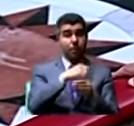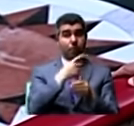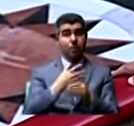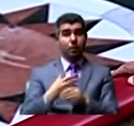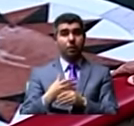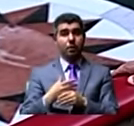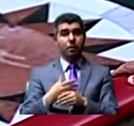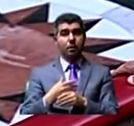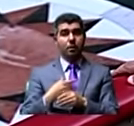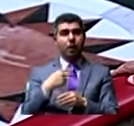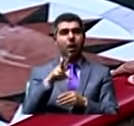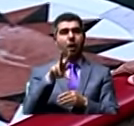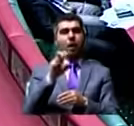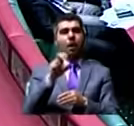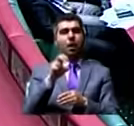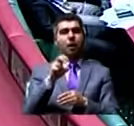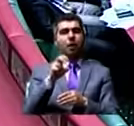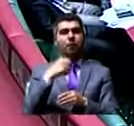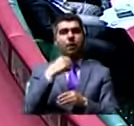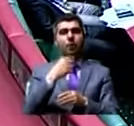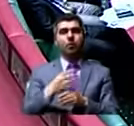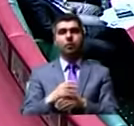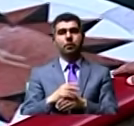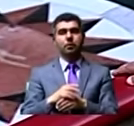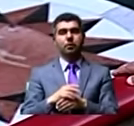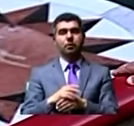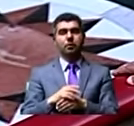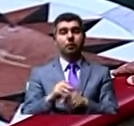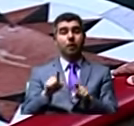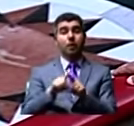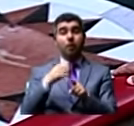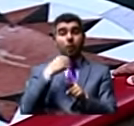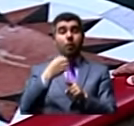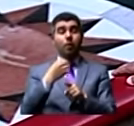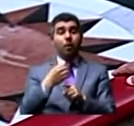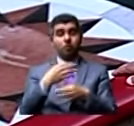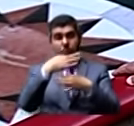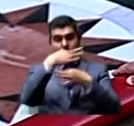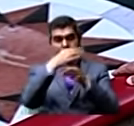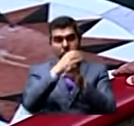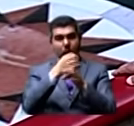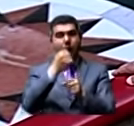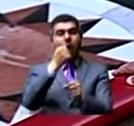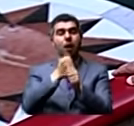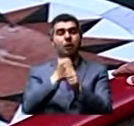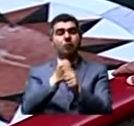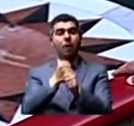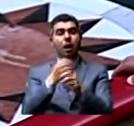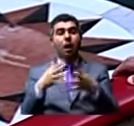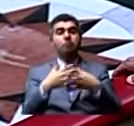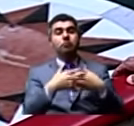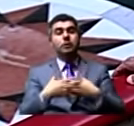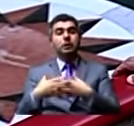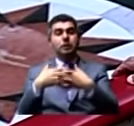والله ايوا انا عارفهم هادو. شوف ما توصينيش ملي يقول لك شنعطيهم، خدامي في المختبرات، في مختبرات اللي ما